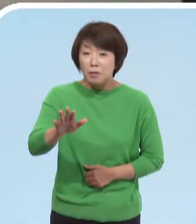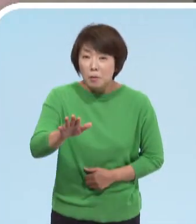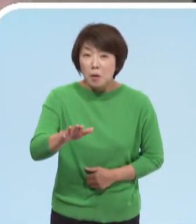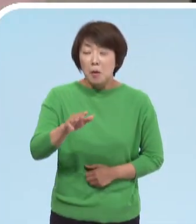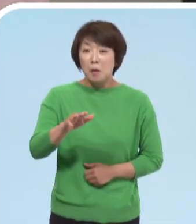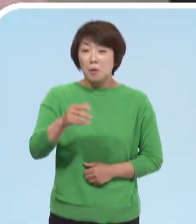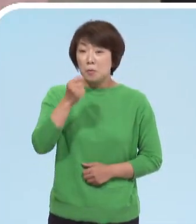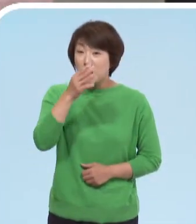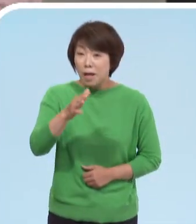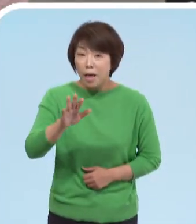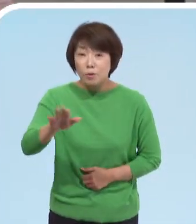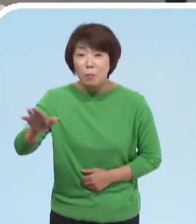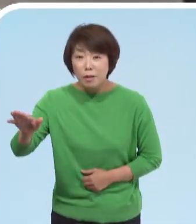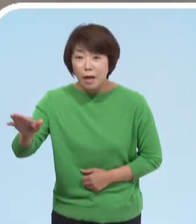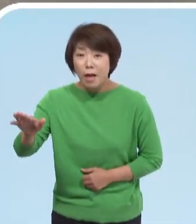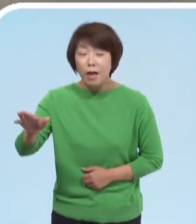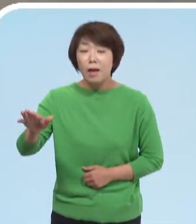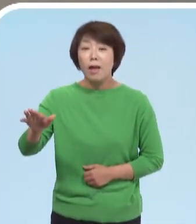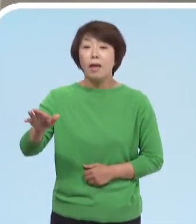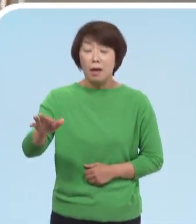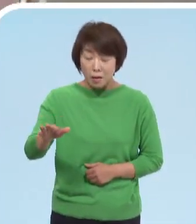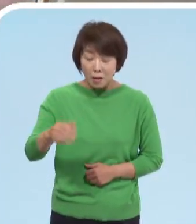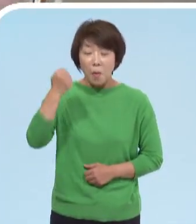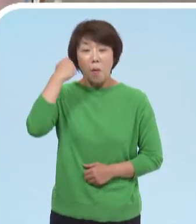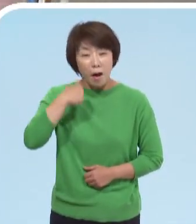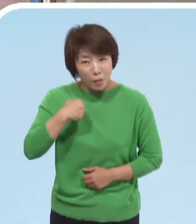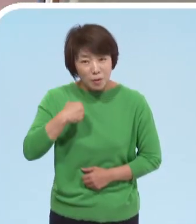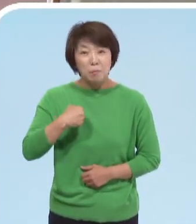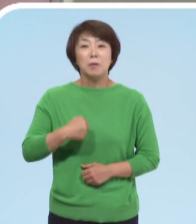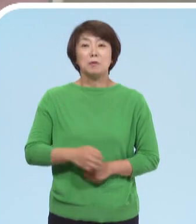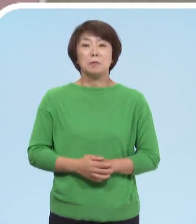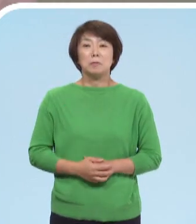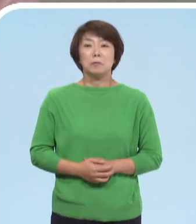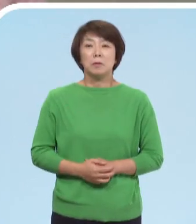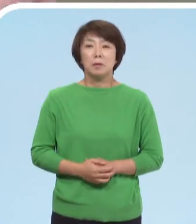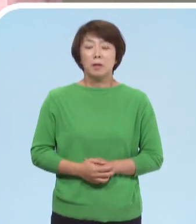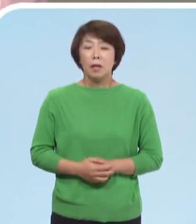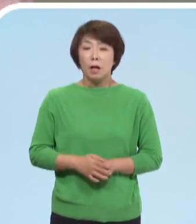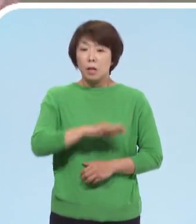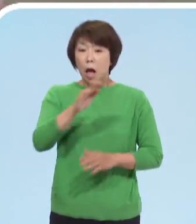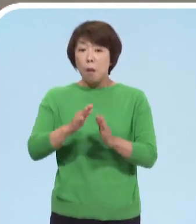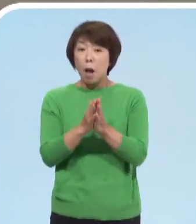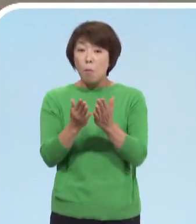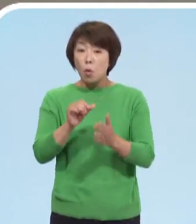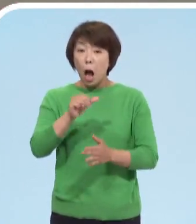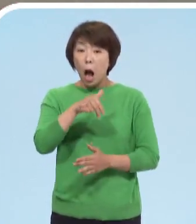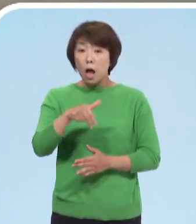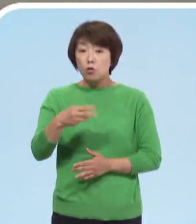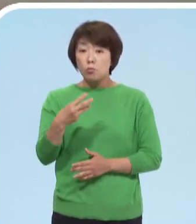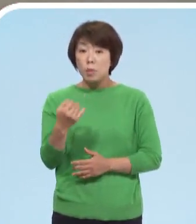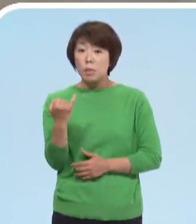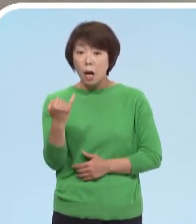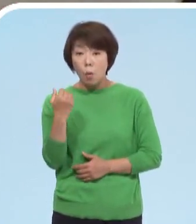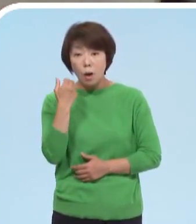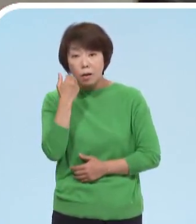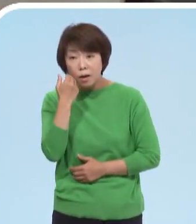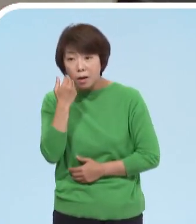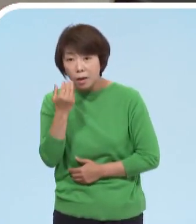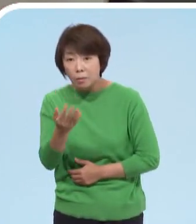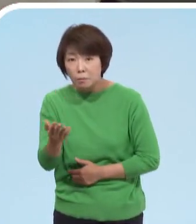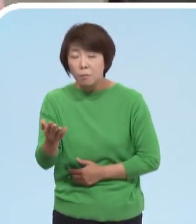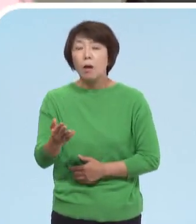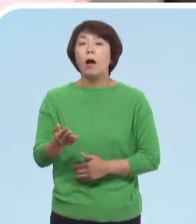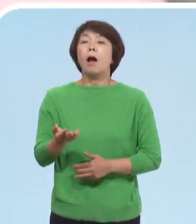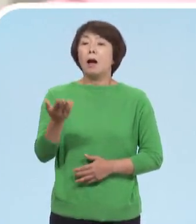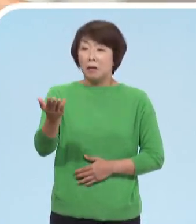あの、すいません、すいません、皆さん、あの、おはようございます。あの、山本あずみさんはどちらにいらっ